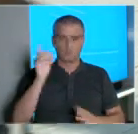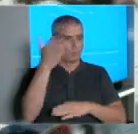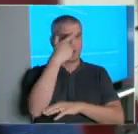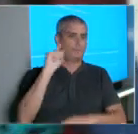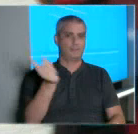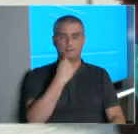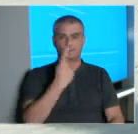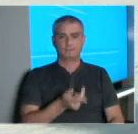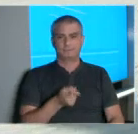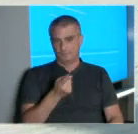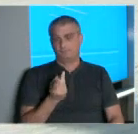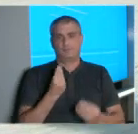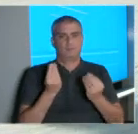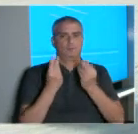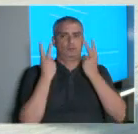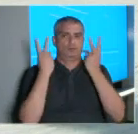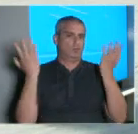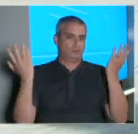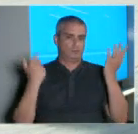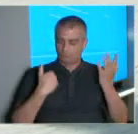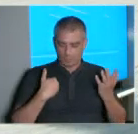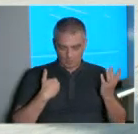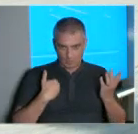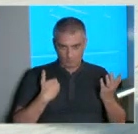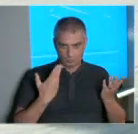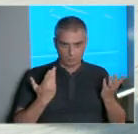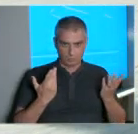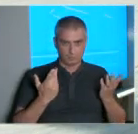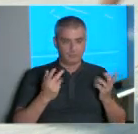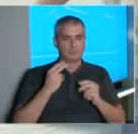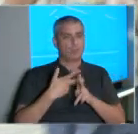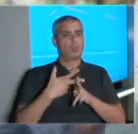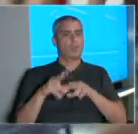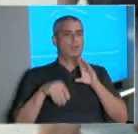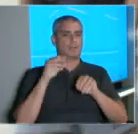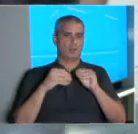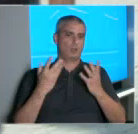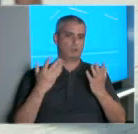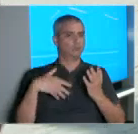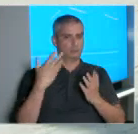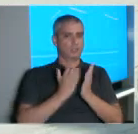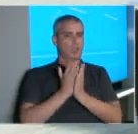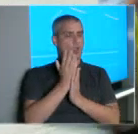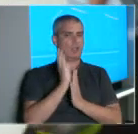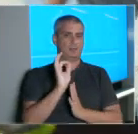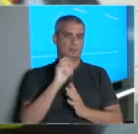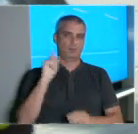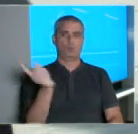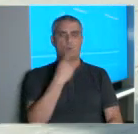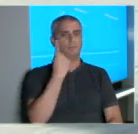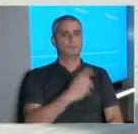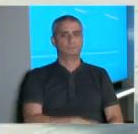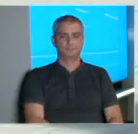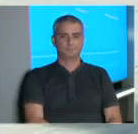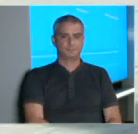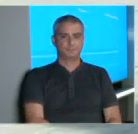המדינה. זה משהו חשוב שאנחנו בעד תואר בחירות ושזה יהיה הוגן בין כולם.